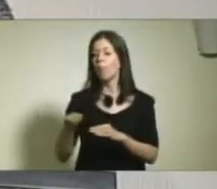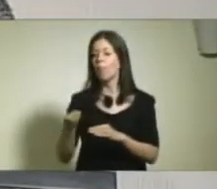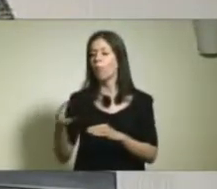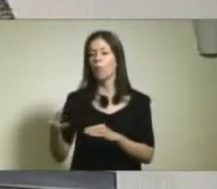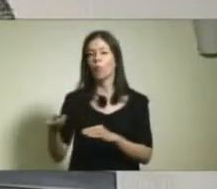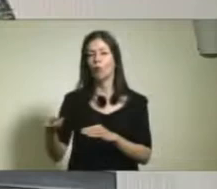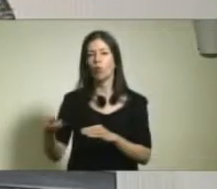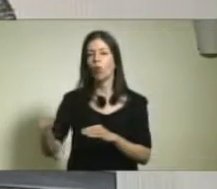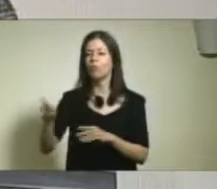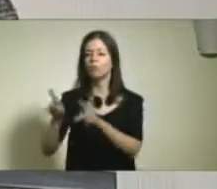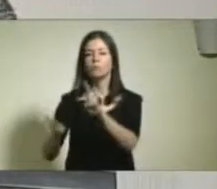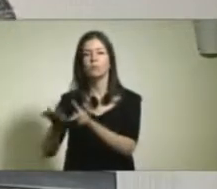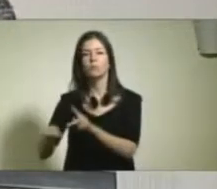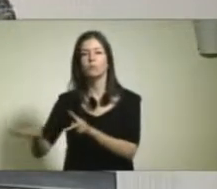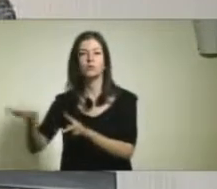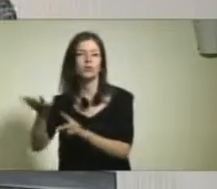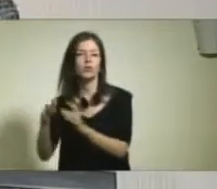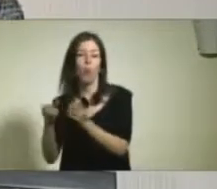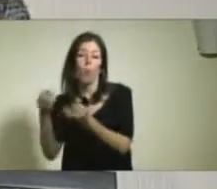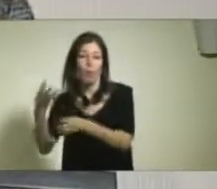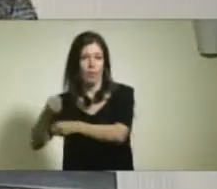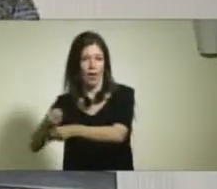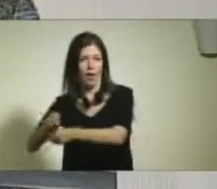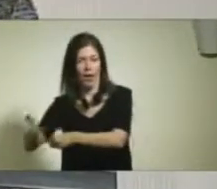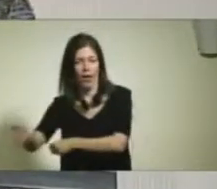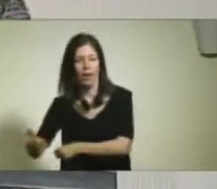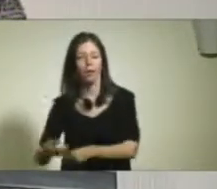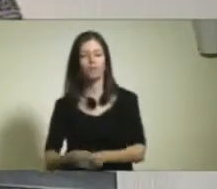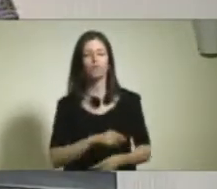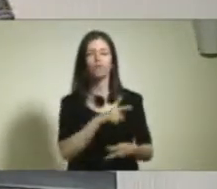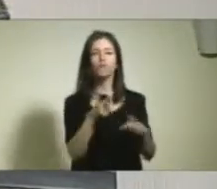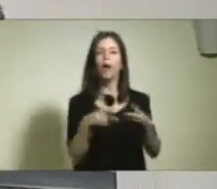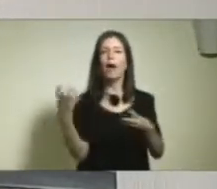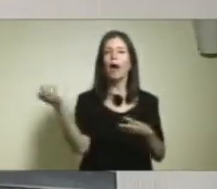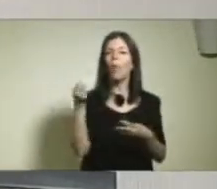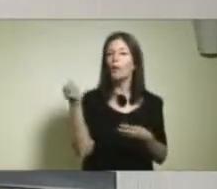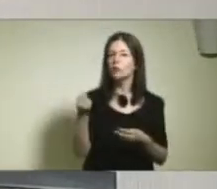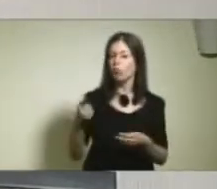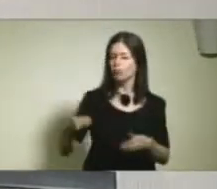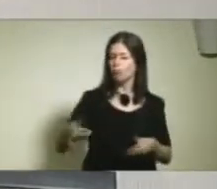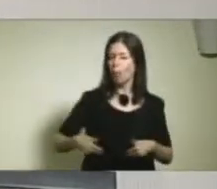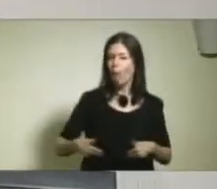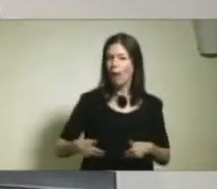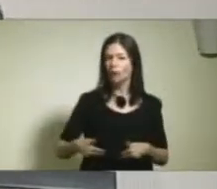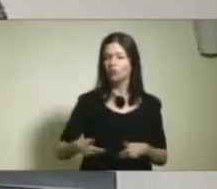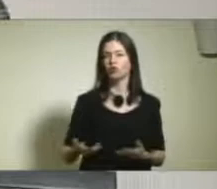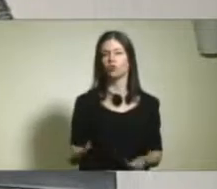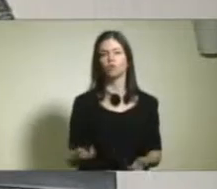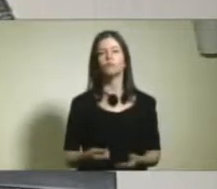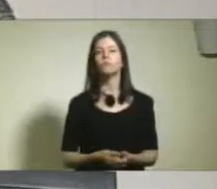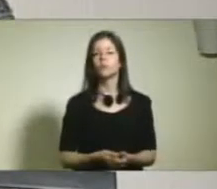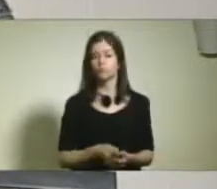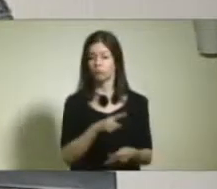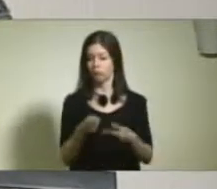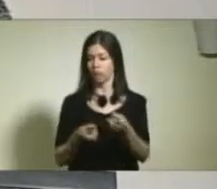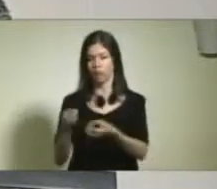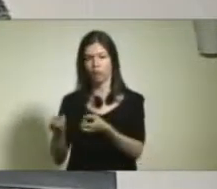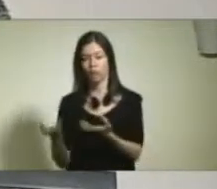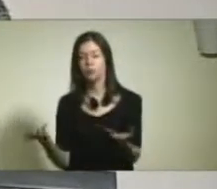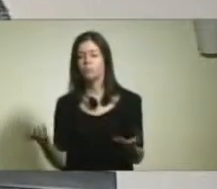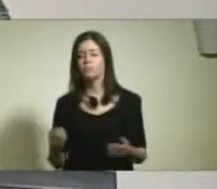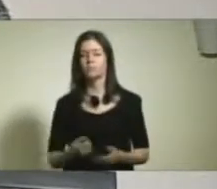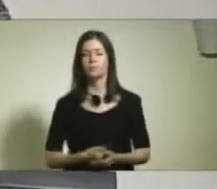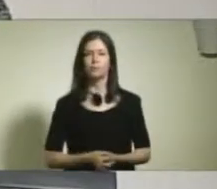aux citoyens qui n'ont pas d'emploi. Les allocations de chômage. Et donc, le problème qui se pose, c'est